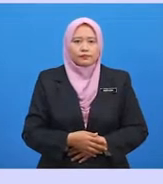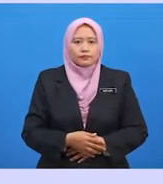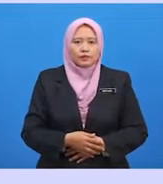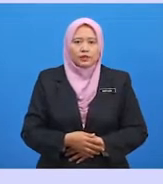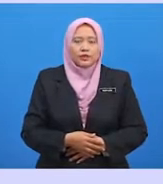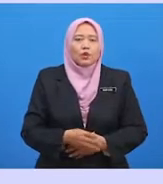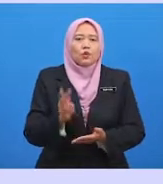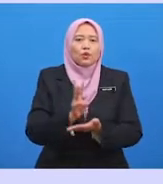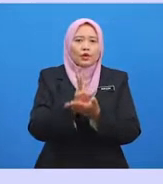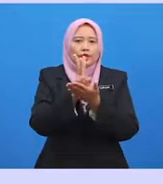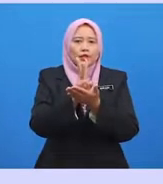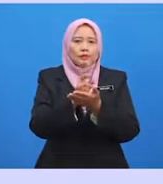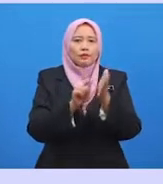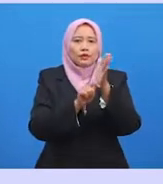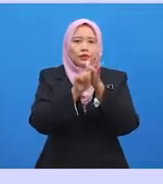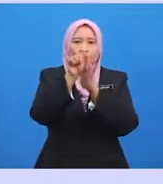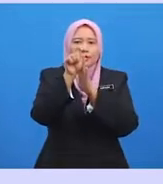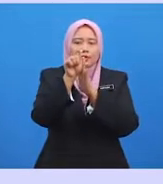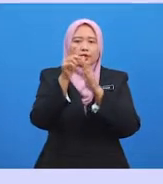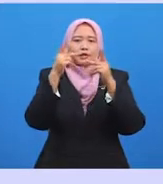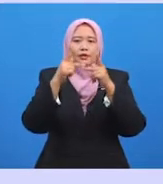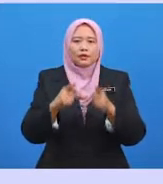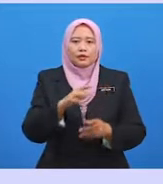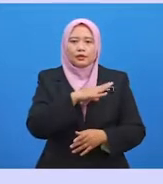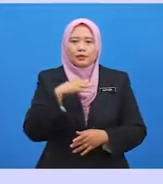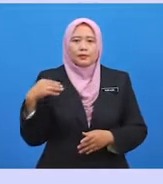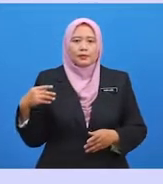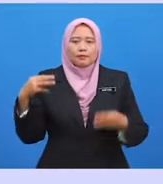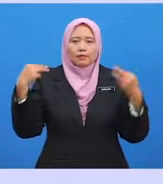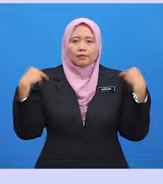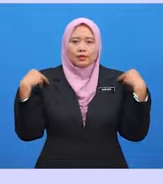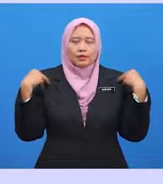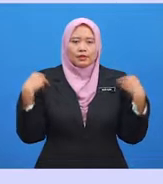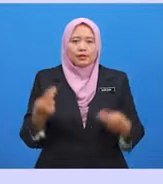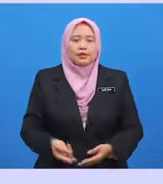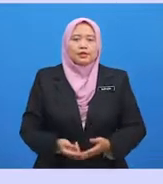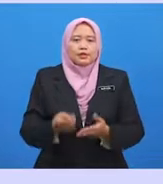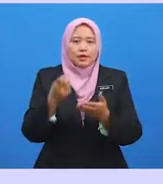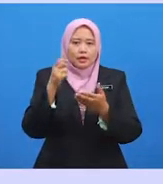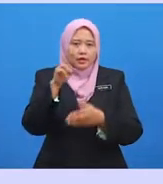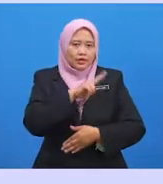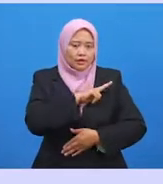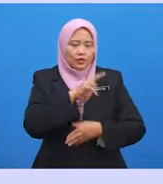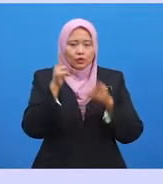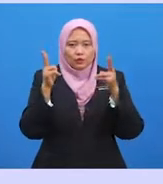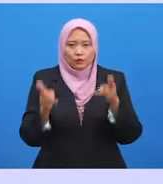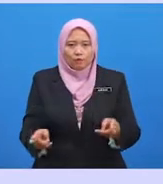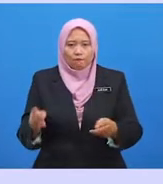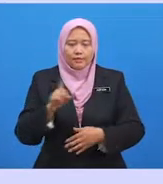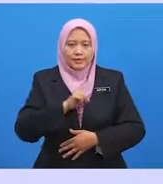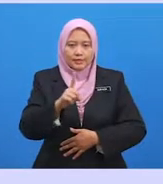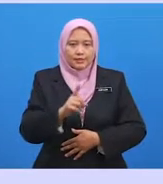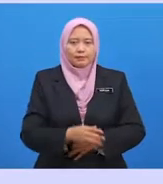meningkatkan dan mengekalkan pemilikan hate umat Islam bila sesuatu hasil itu